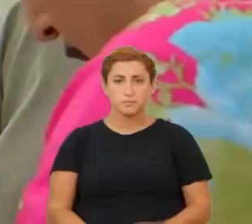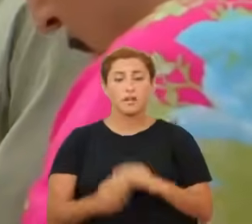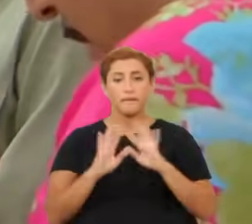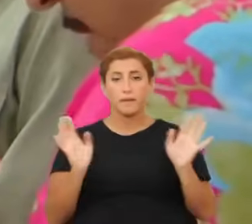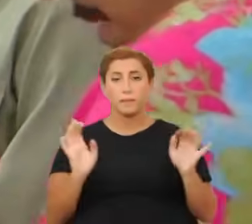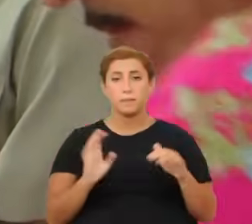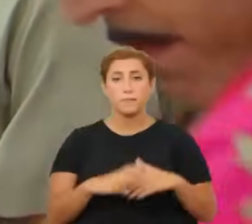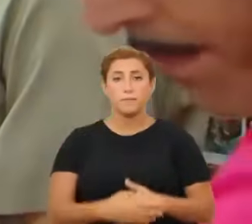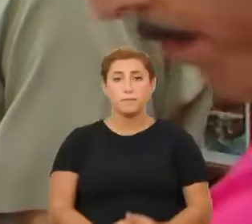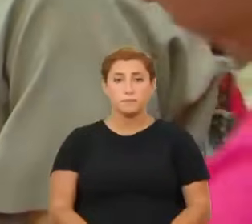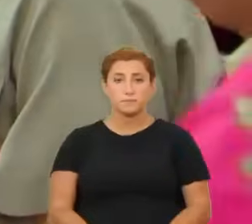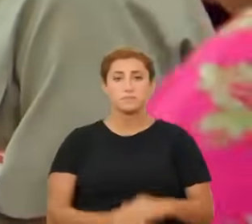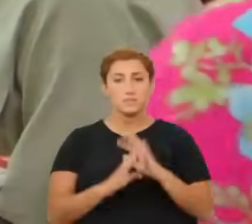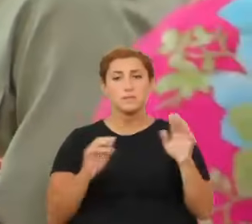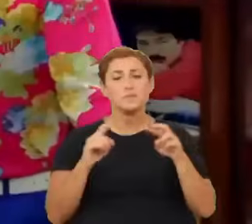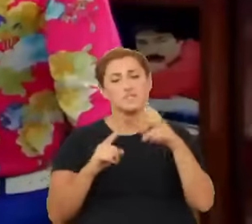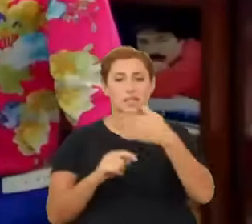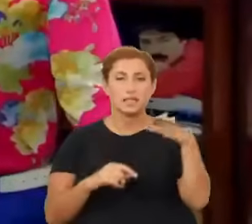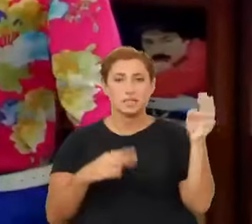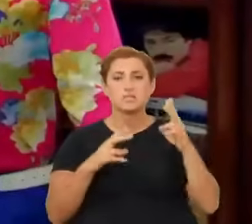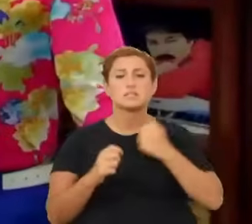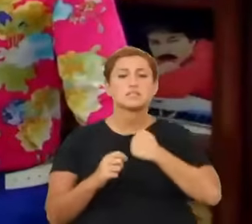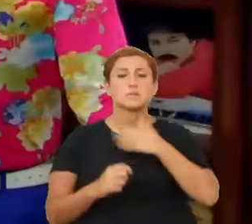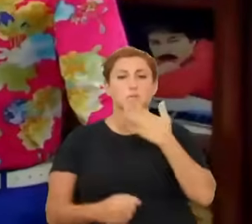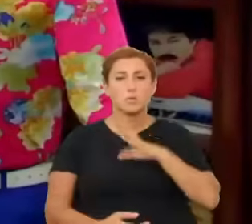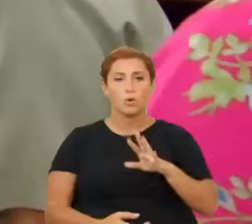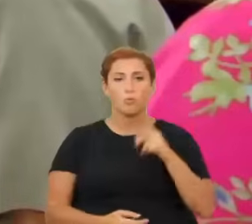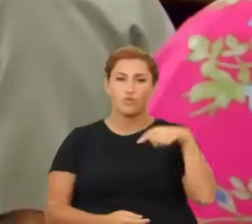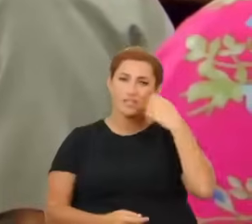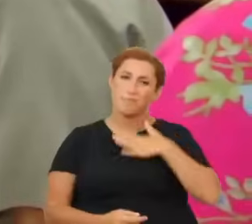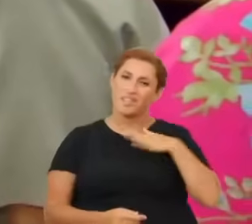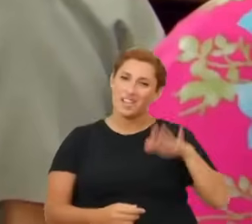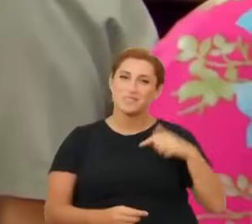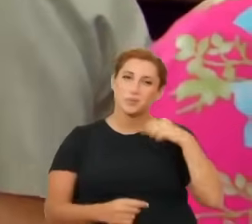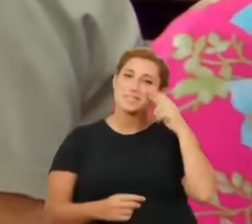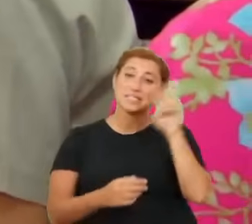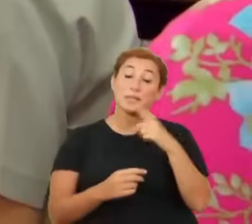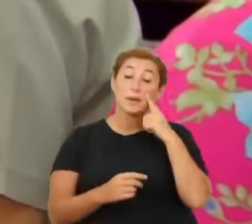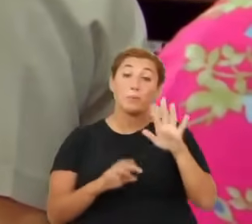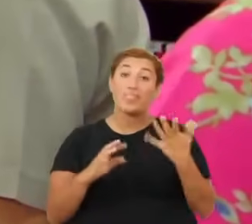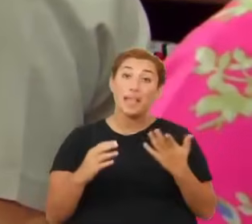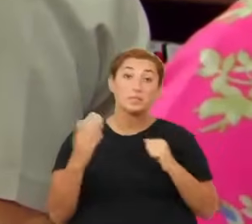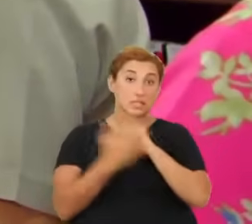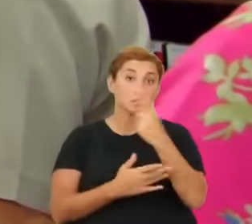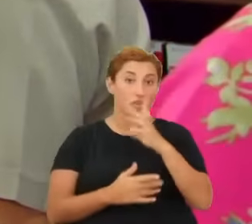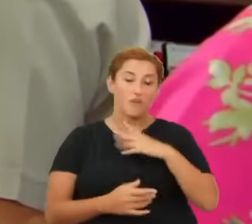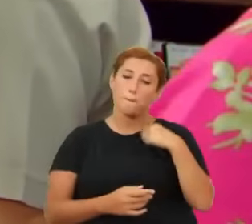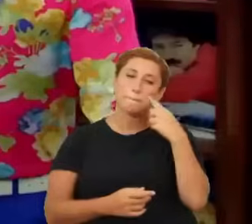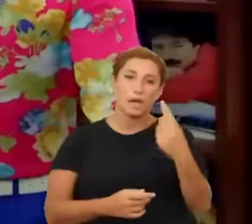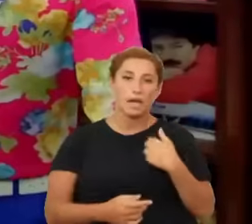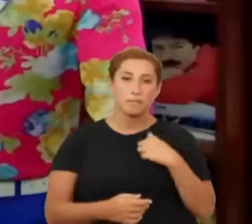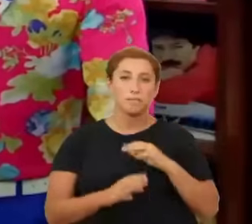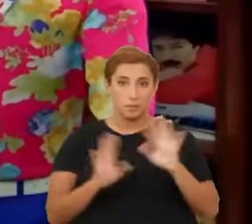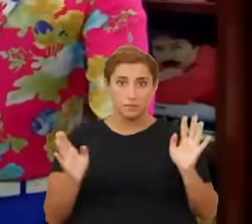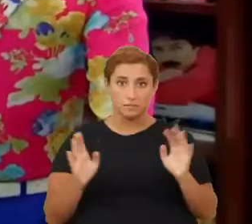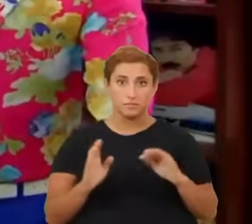Tamam. Tamam Yaza, sen gidebilirsin. Sıkıntı yok. Bu film bende kalsın. Ben bunu bir izleyeyim bakayım. Nedir, ne değildir, yasaklı bir şey var mı? Bakayım ona ben.